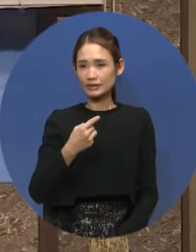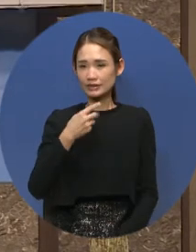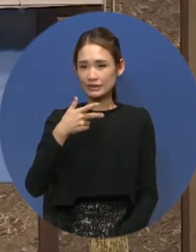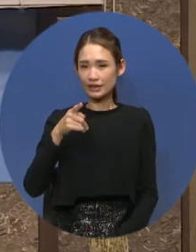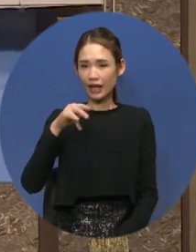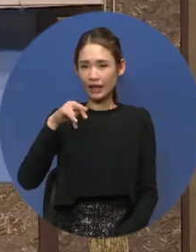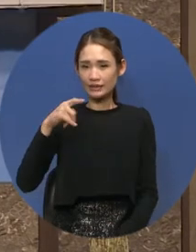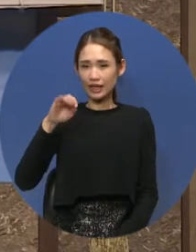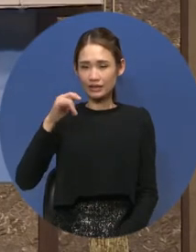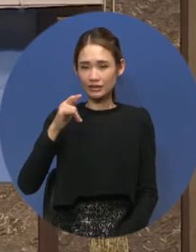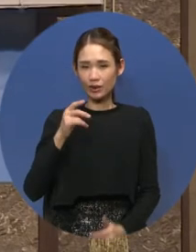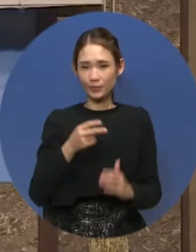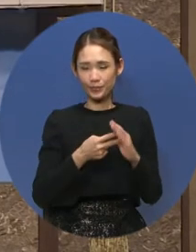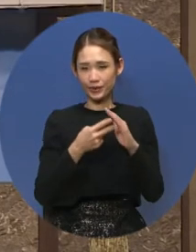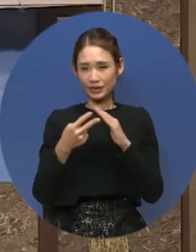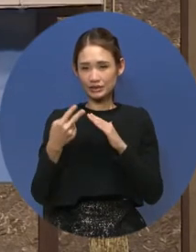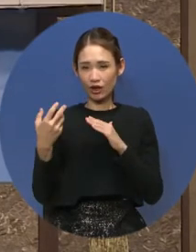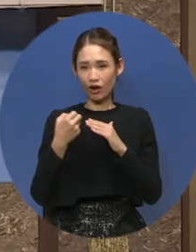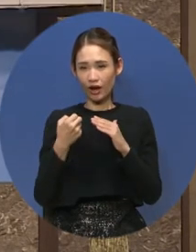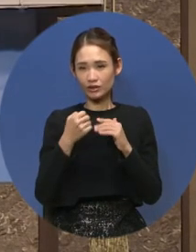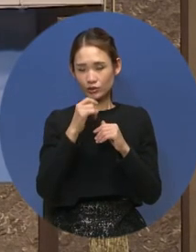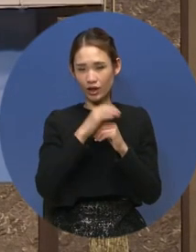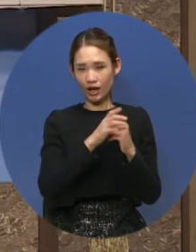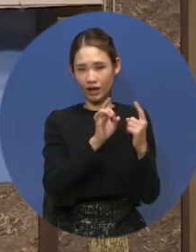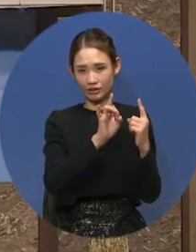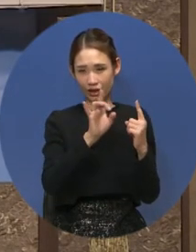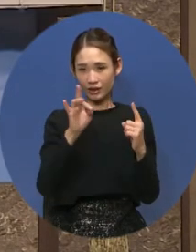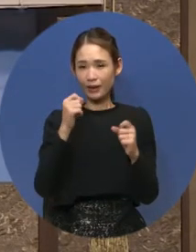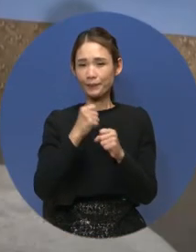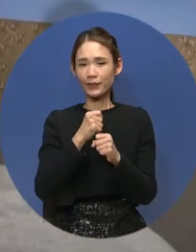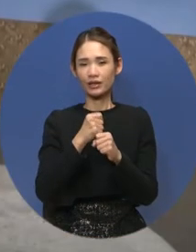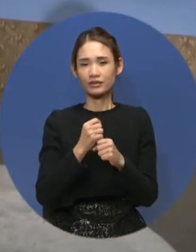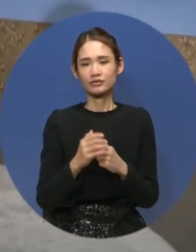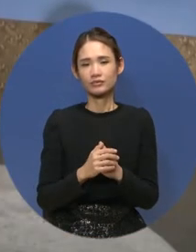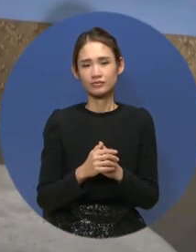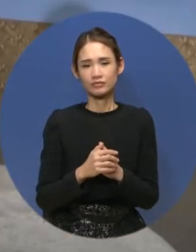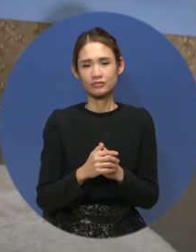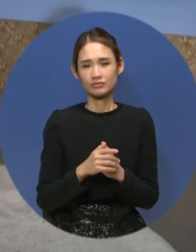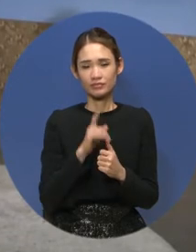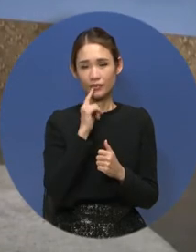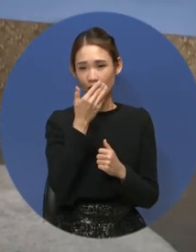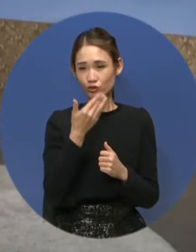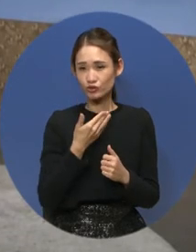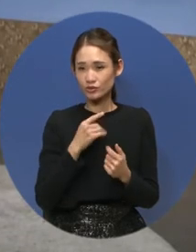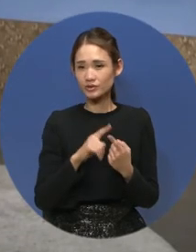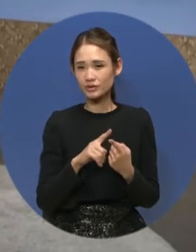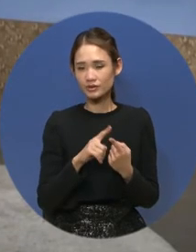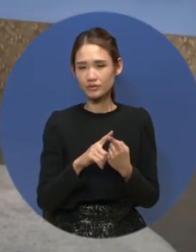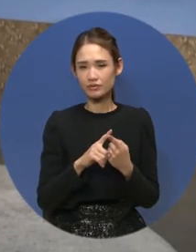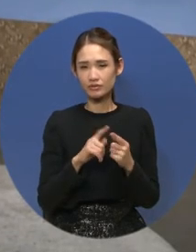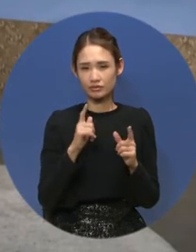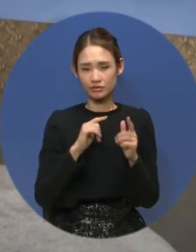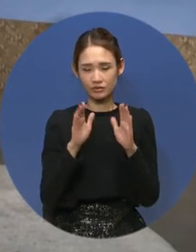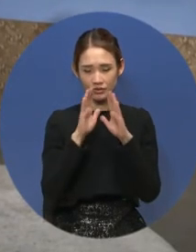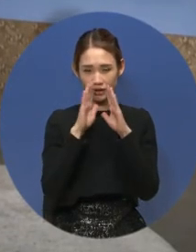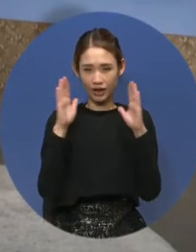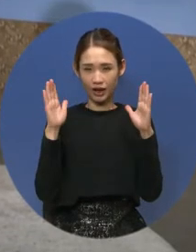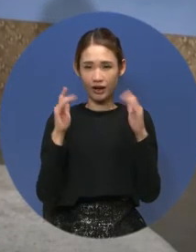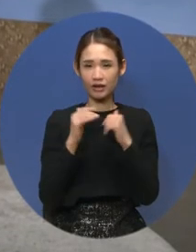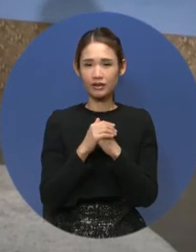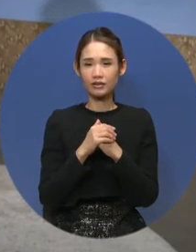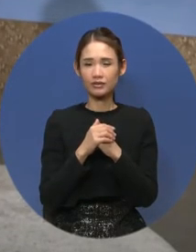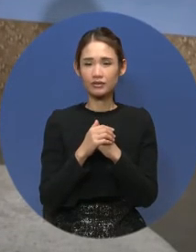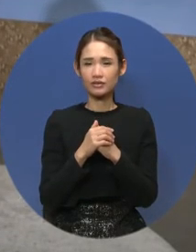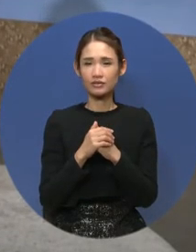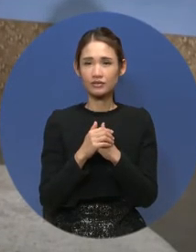그런 비전을 가지고 지금 하나하나 만들어가고 있습니다. 네. 네. 이제 말씀하신 것처럼 정말 탁 트인 그런